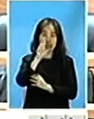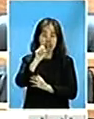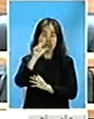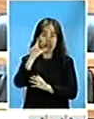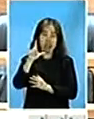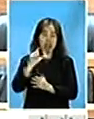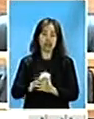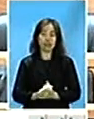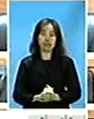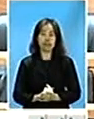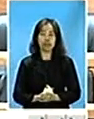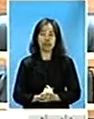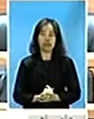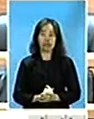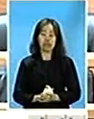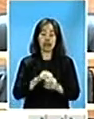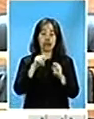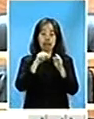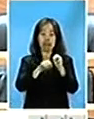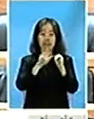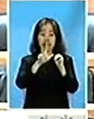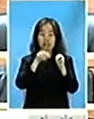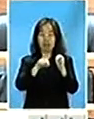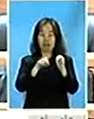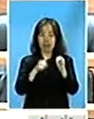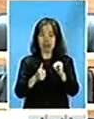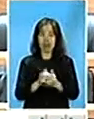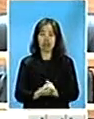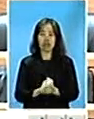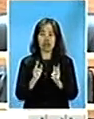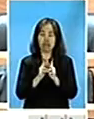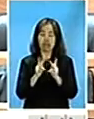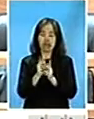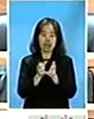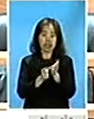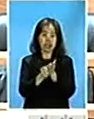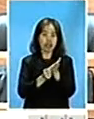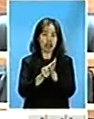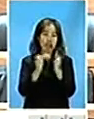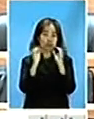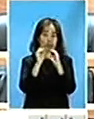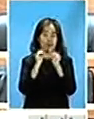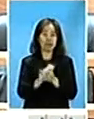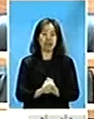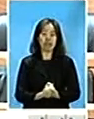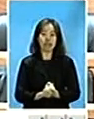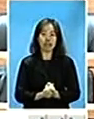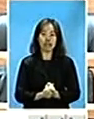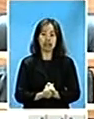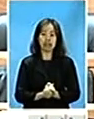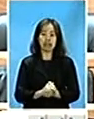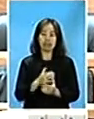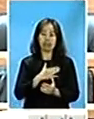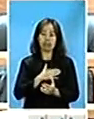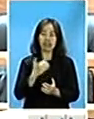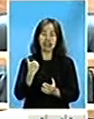2,400,000 ล้านบาทซึ่งมาตรานี้กรรมาธิการไม่มีการปรับลดนะครับผมก็จะใครขอแสดง